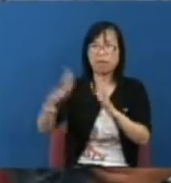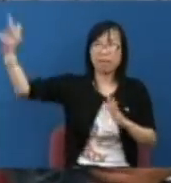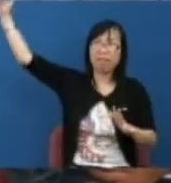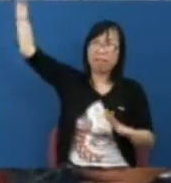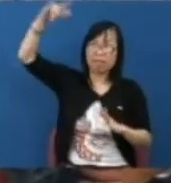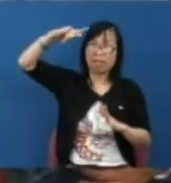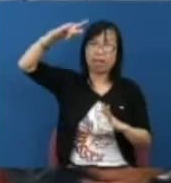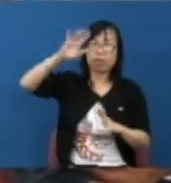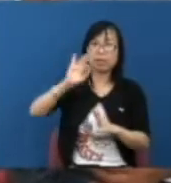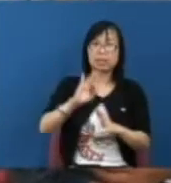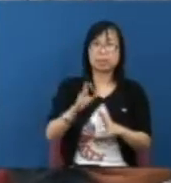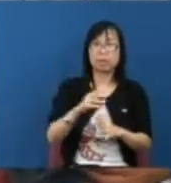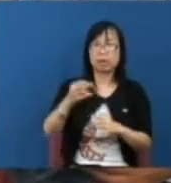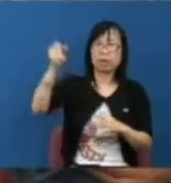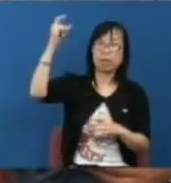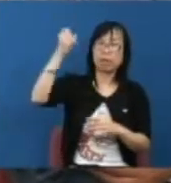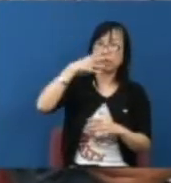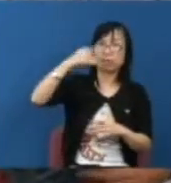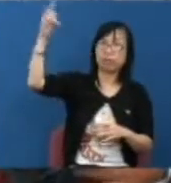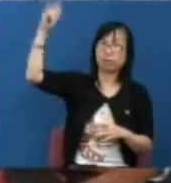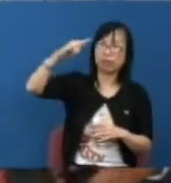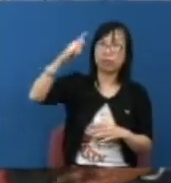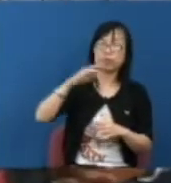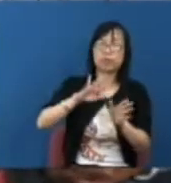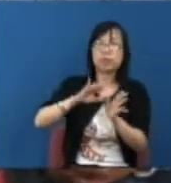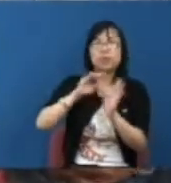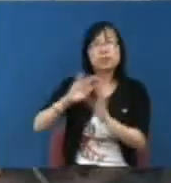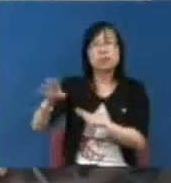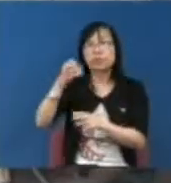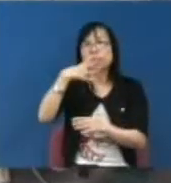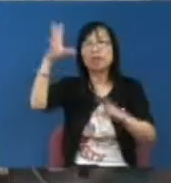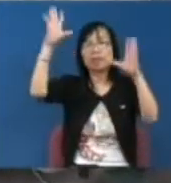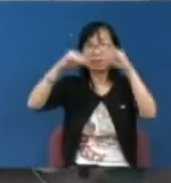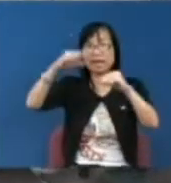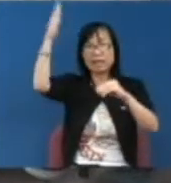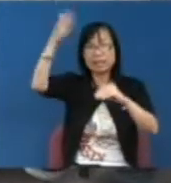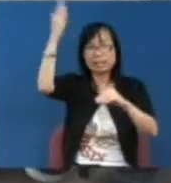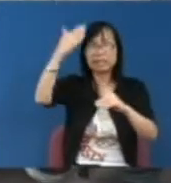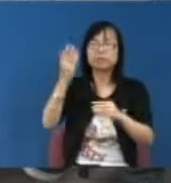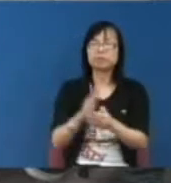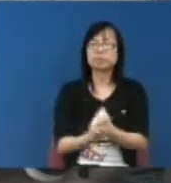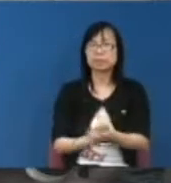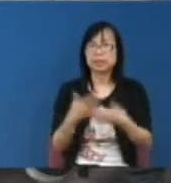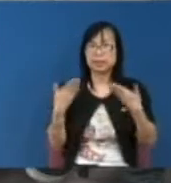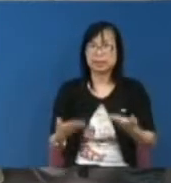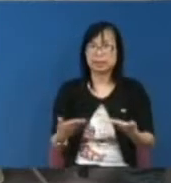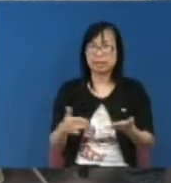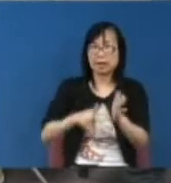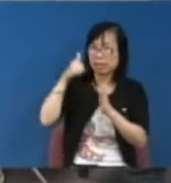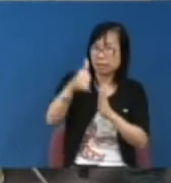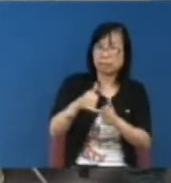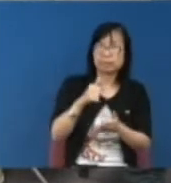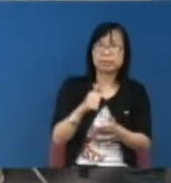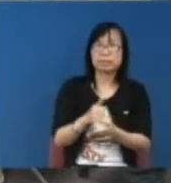影人哋，好少你翻嚟香港影嘅嘛，除咗個夜景之外， 係冇得影啊，係冇得影啊，所以嗱， 夜景就會日景咁 樣。係啦，景就係似